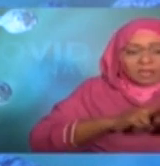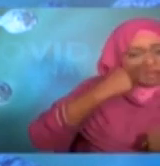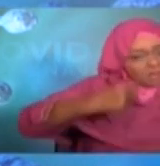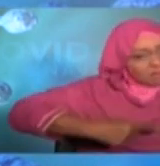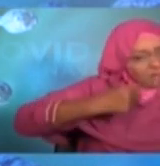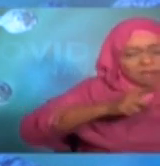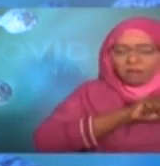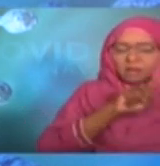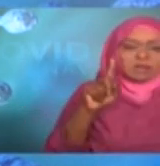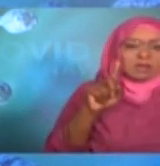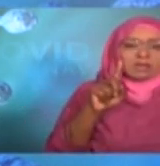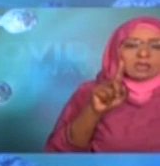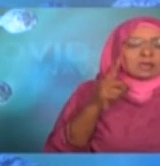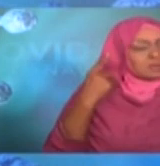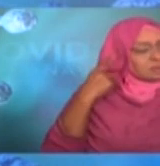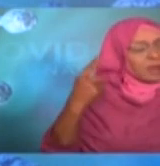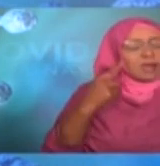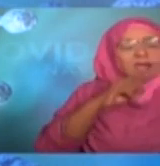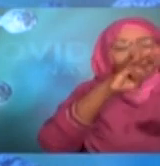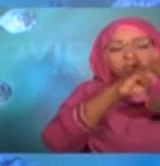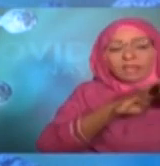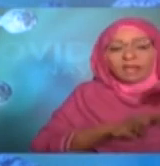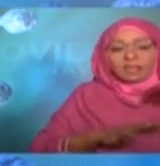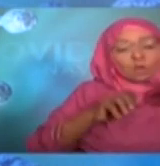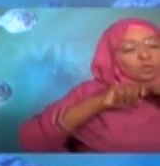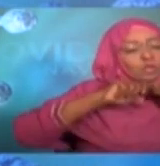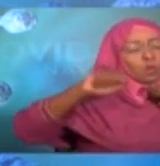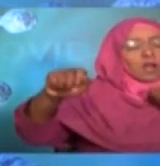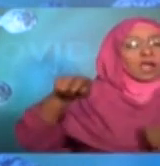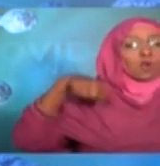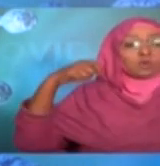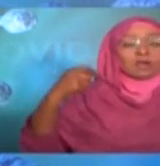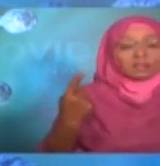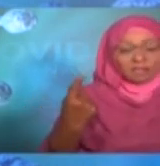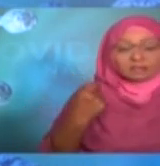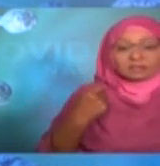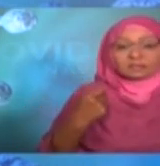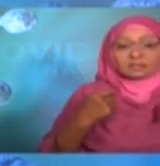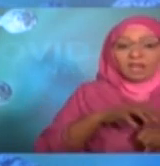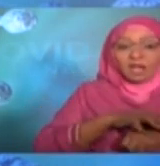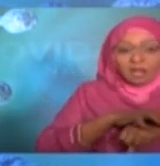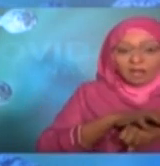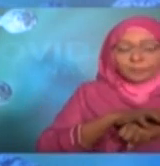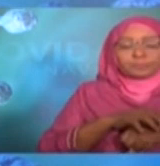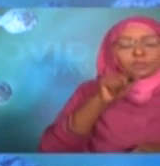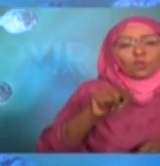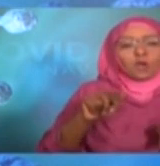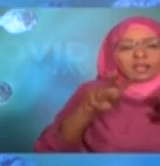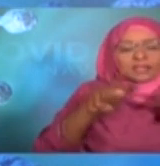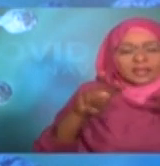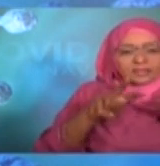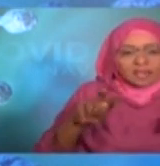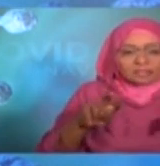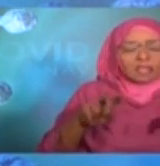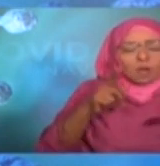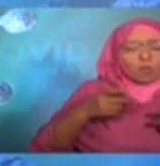الحادث. استمعنا إلى تقارير مطولة من وزارة الصحة، وبالذات عندهم دراسات وإحصائيات